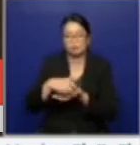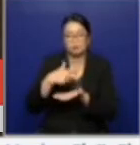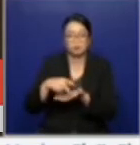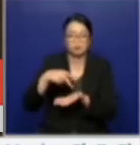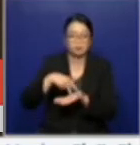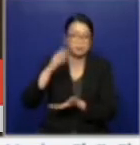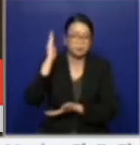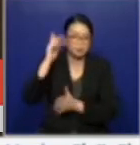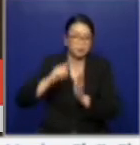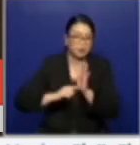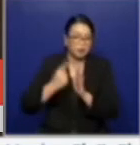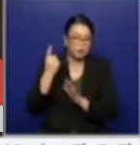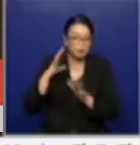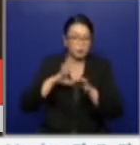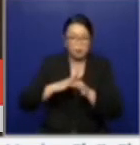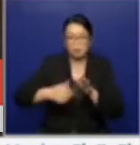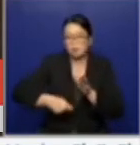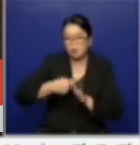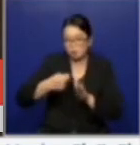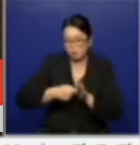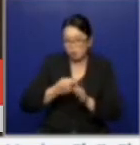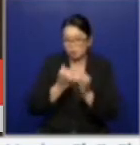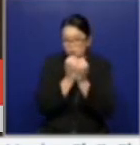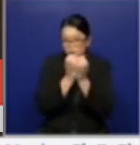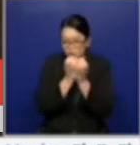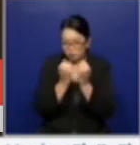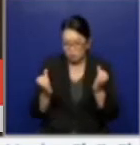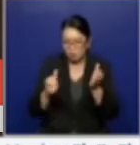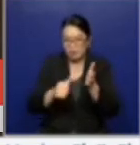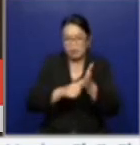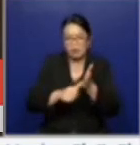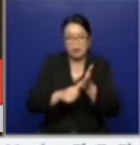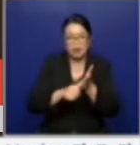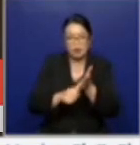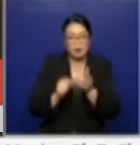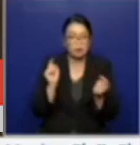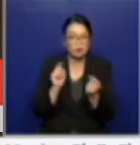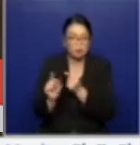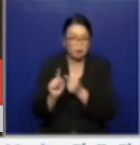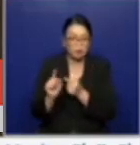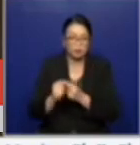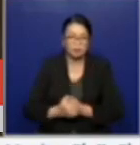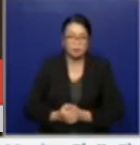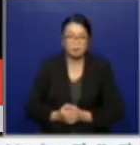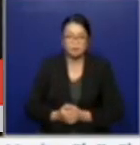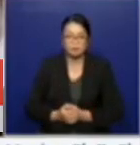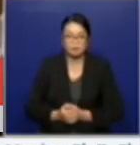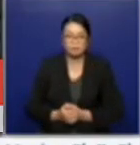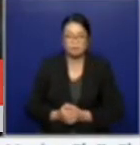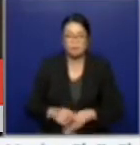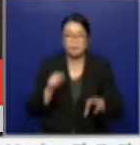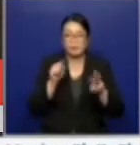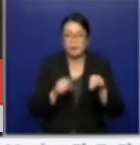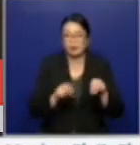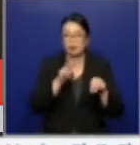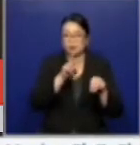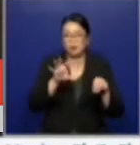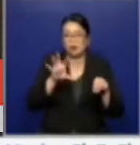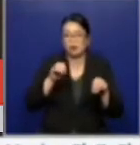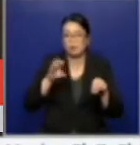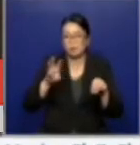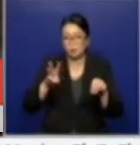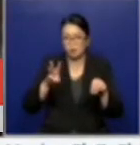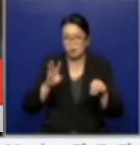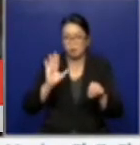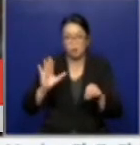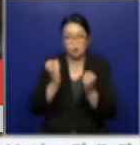ถึงหลักการและเหตุผลของในการแก้ไขเพิ่มเติมมาตรา256ของ